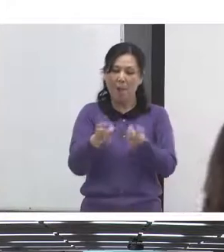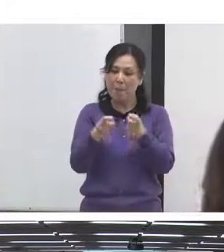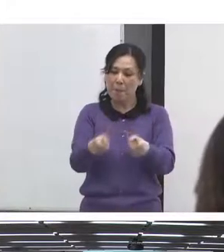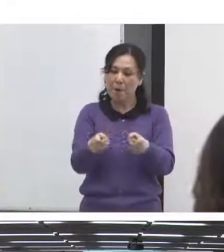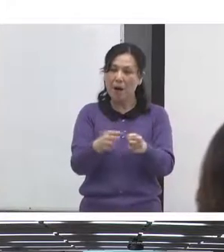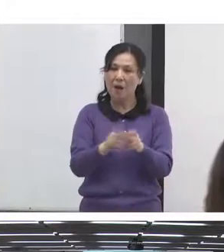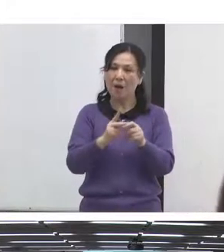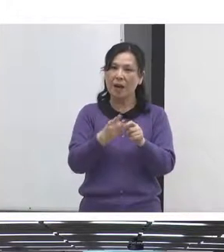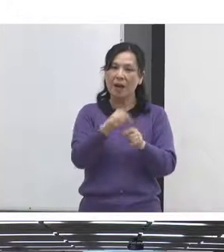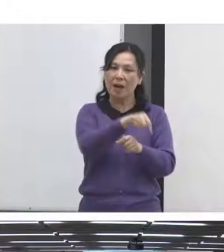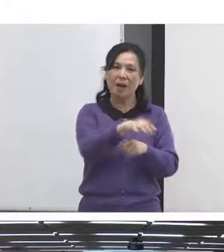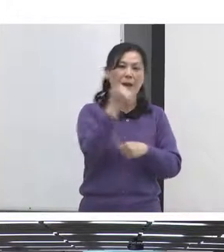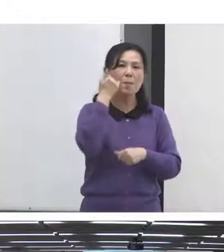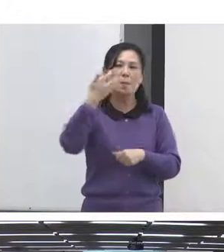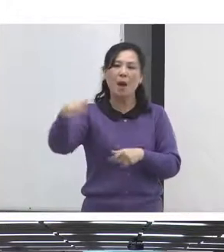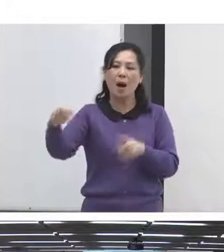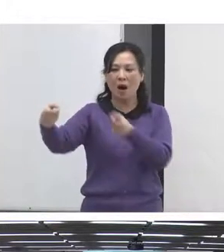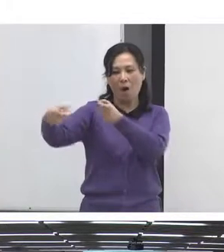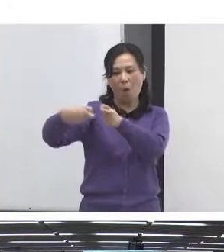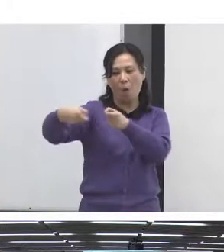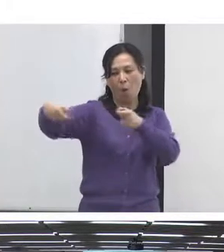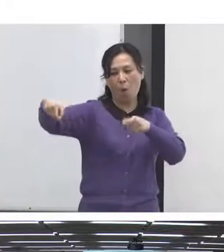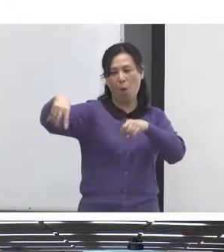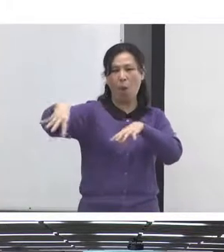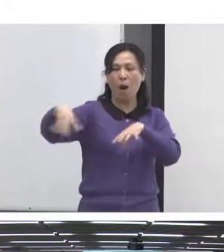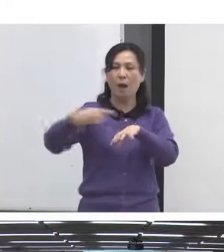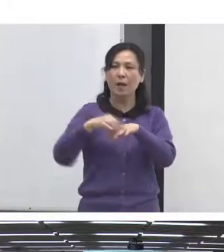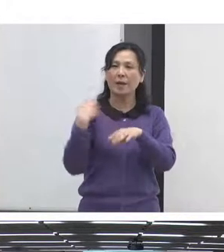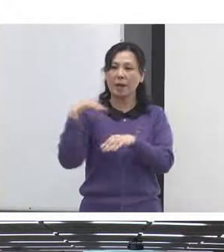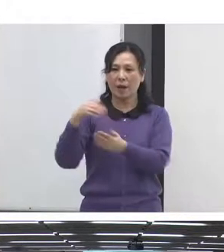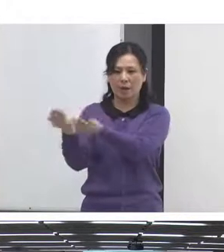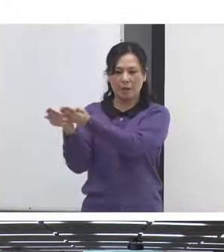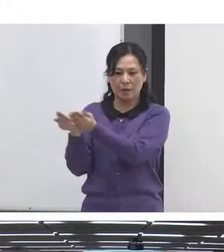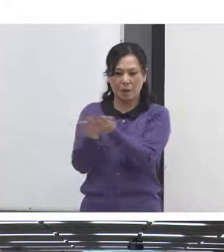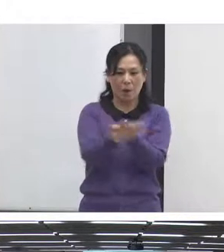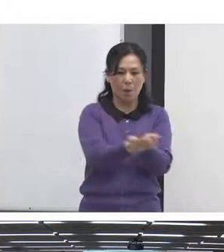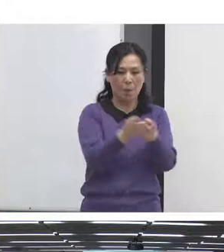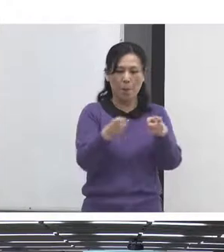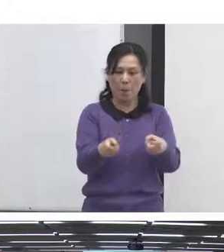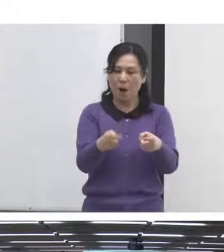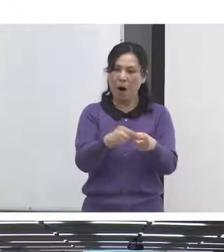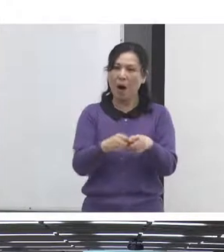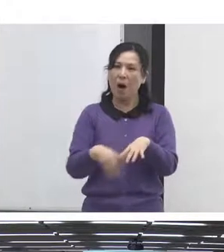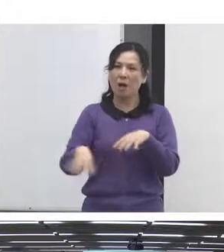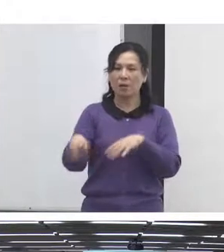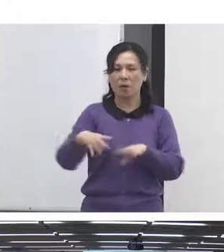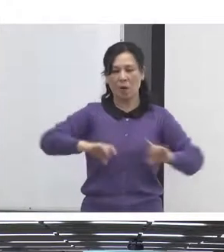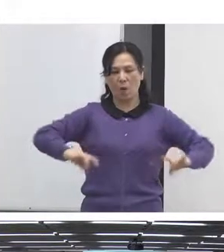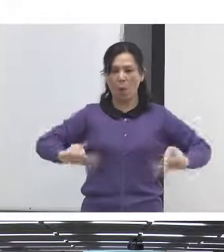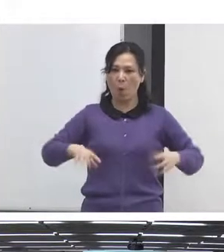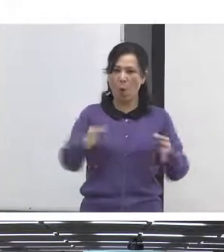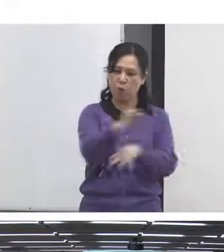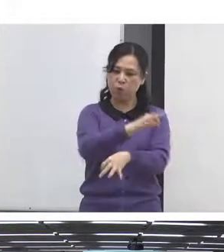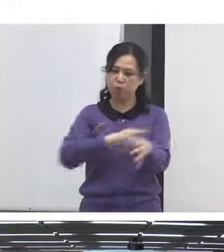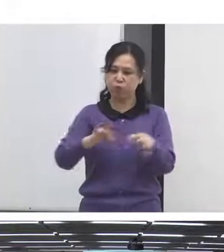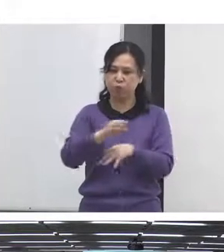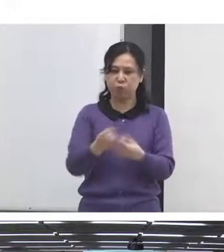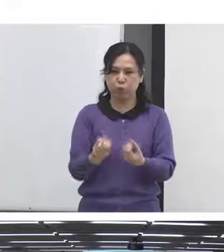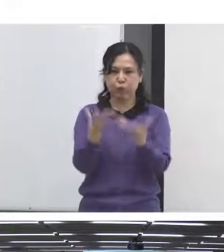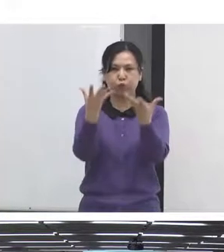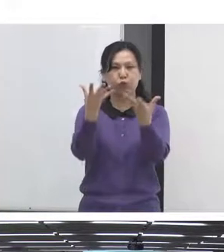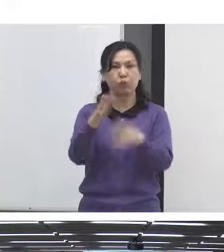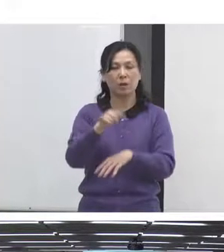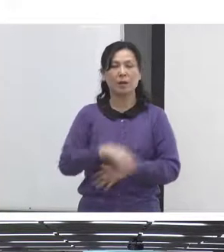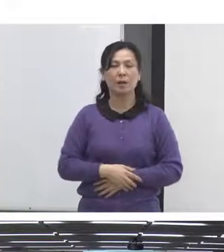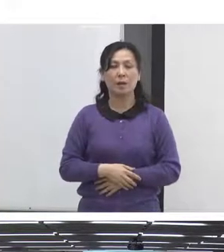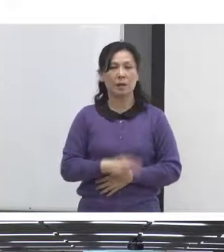实还有一段距离，但是它其实是大船，就是都可以开到港口里面来，所以它的一些国际商贸非常的发达。那大家